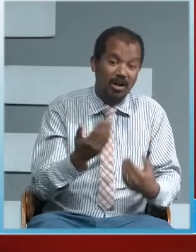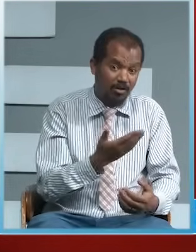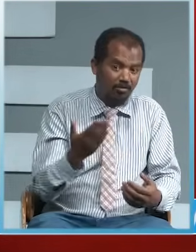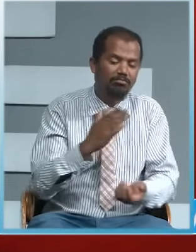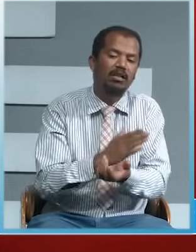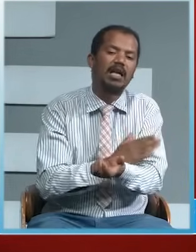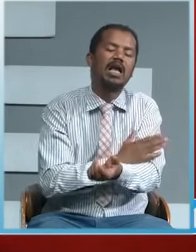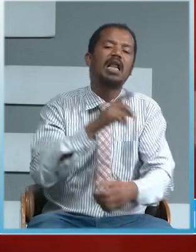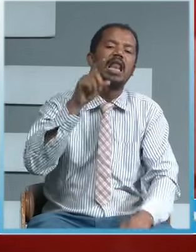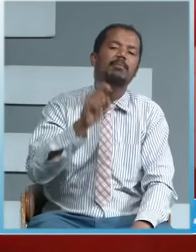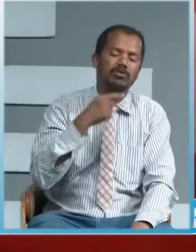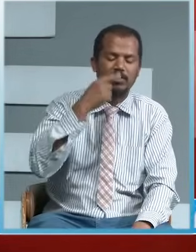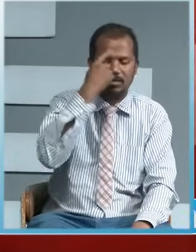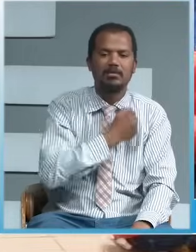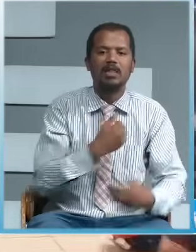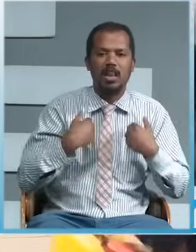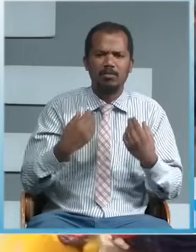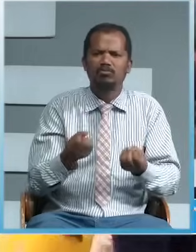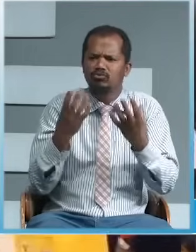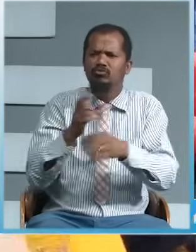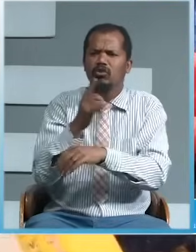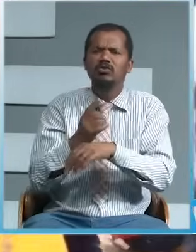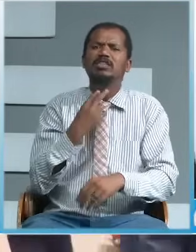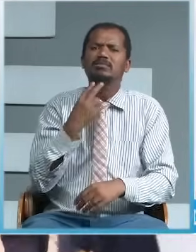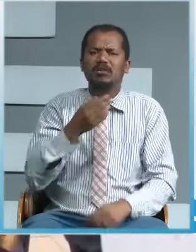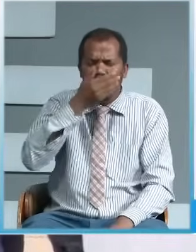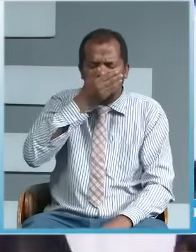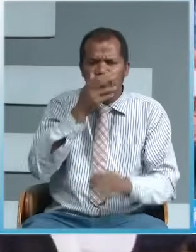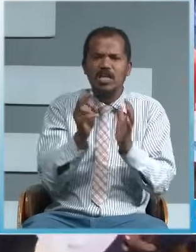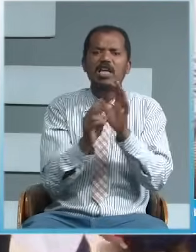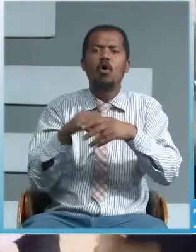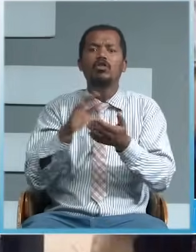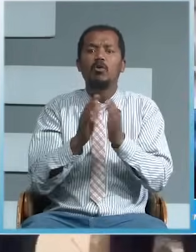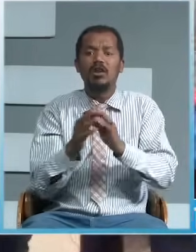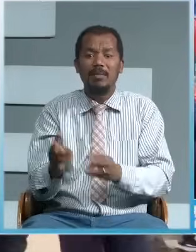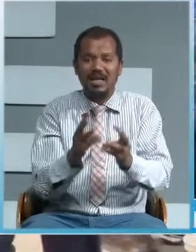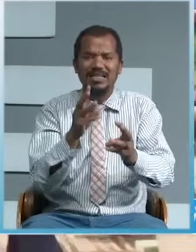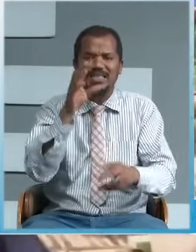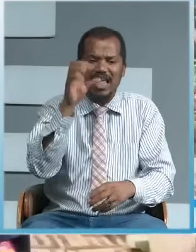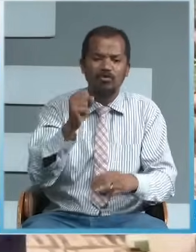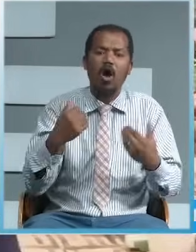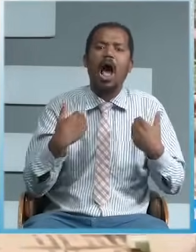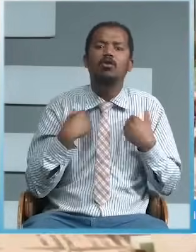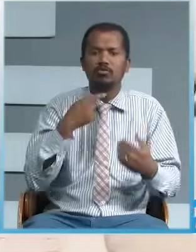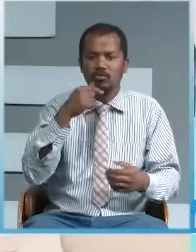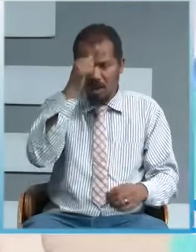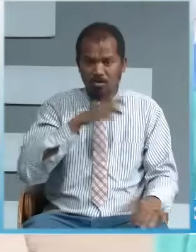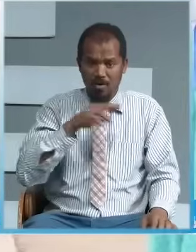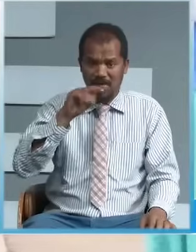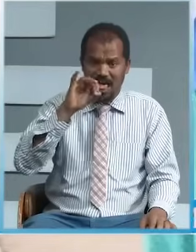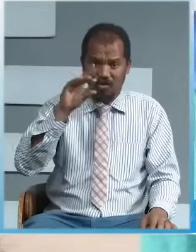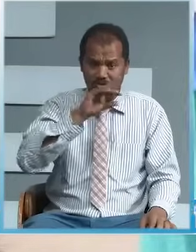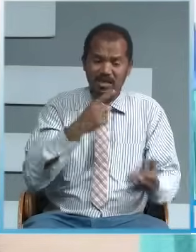ነገሮች መስተካከል አለባቸው የሚል እምነት አለ። በርካታ ዜጎች ድምጻቸው ታፍኖ ህገወጥ በሆነ መንገድ ተይዘው ያሉ አሉ የሚሉት አቶ